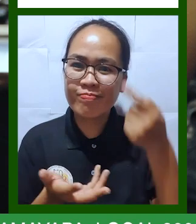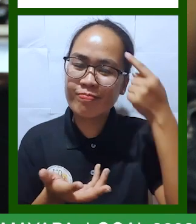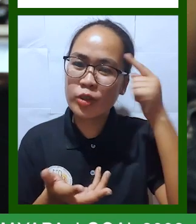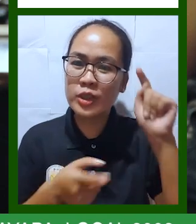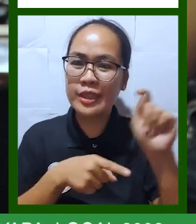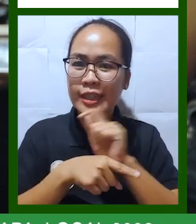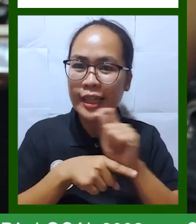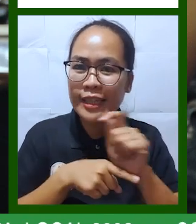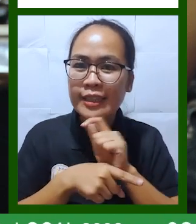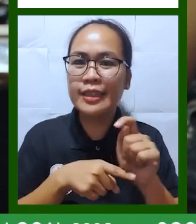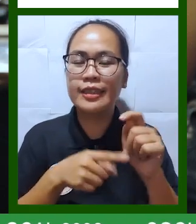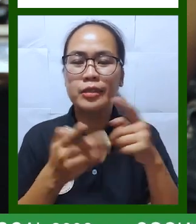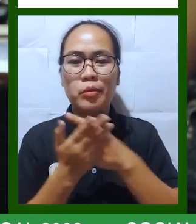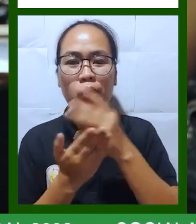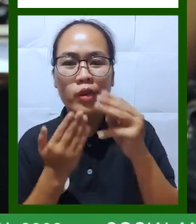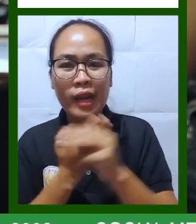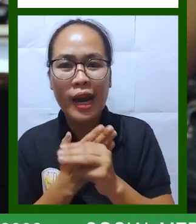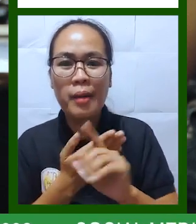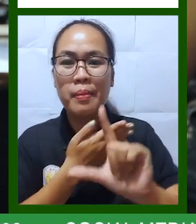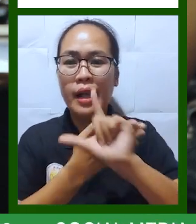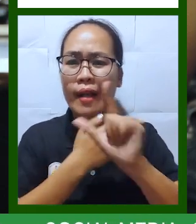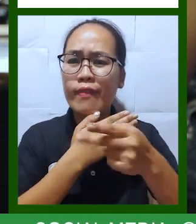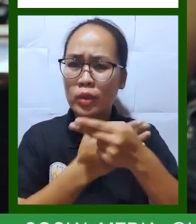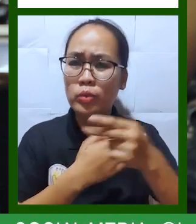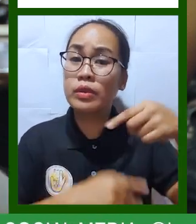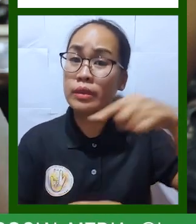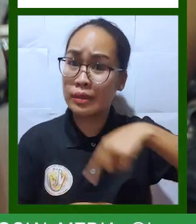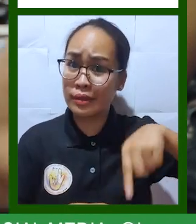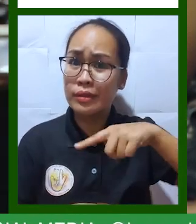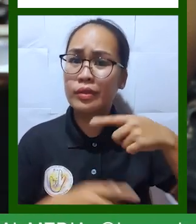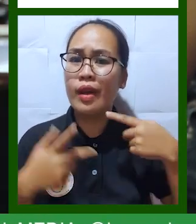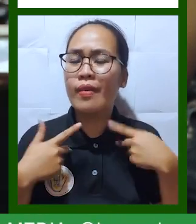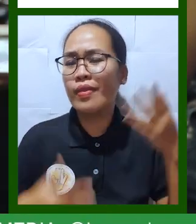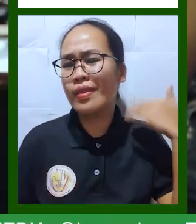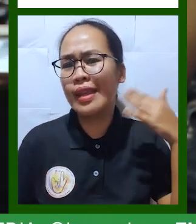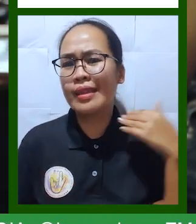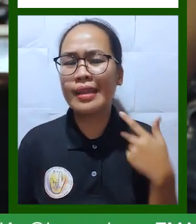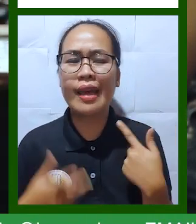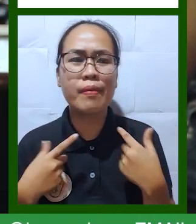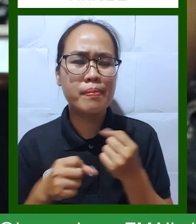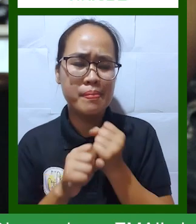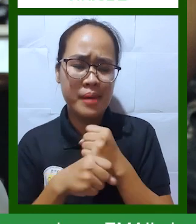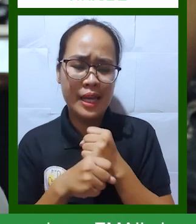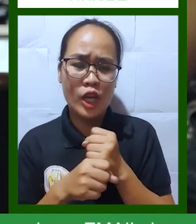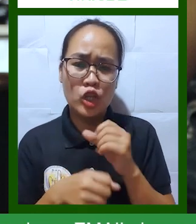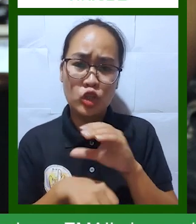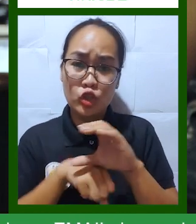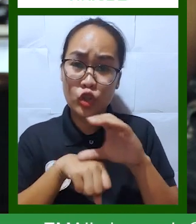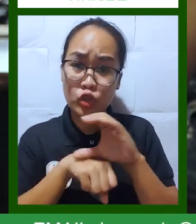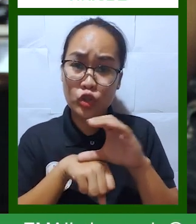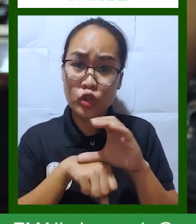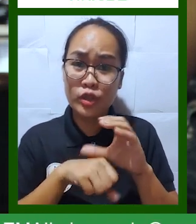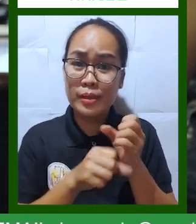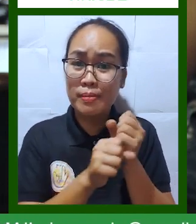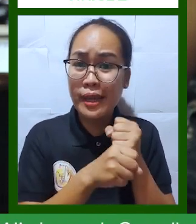programs and trainings dito sa Ortigas Market. So dati nagkaroon ng chocolate making, mayroon pa